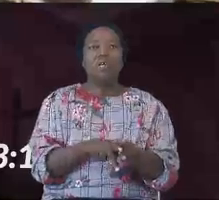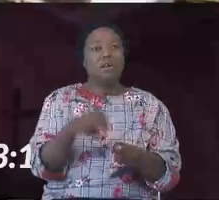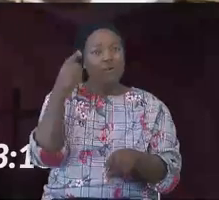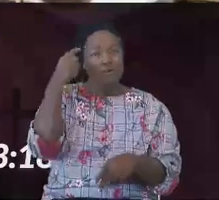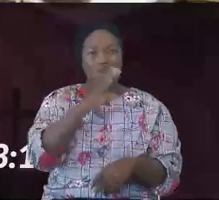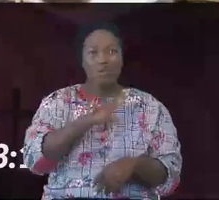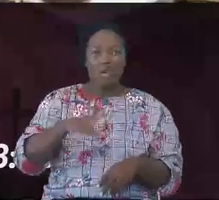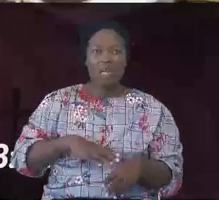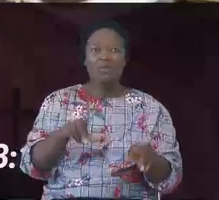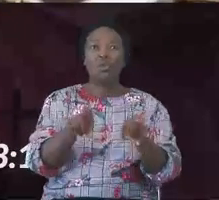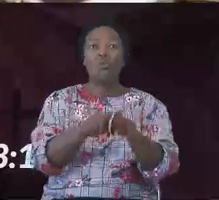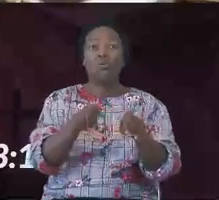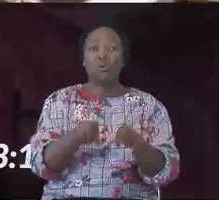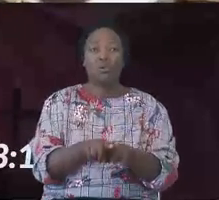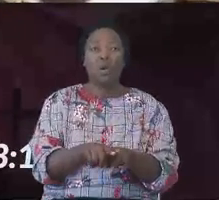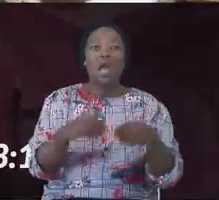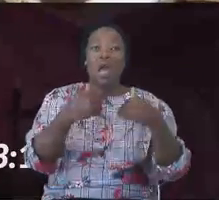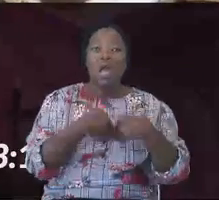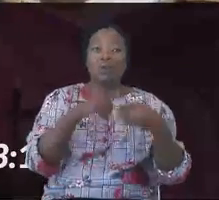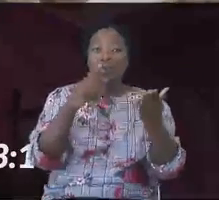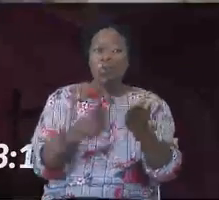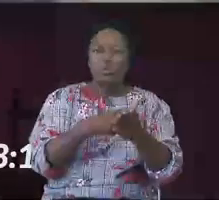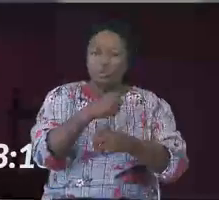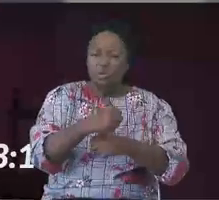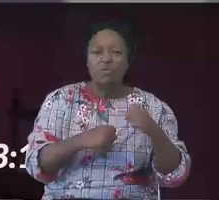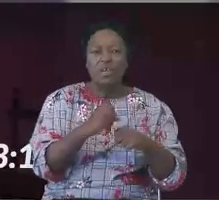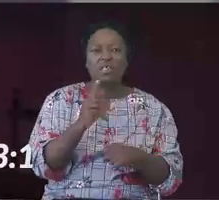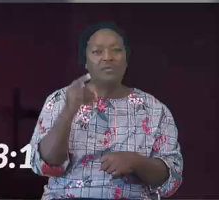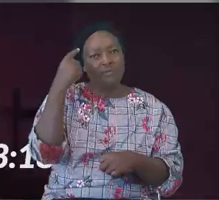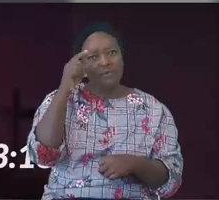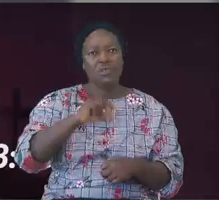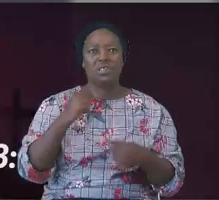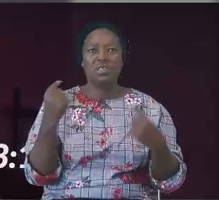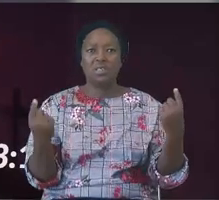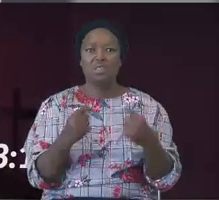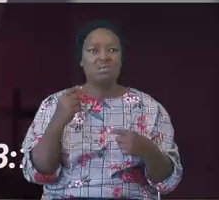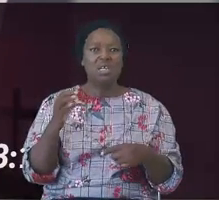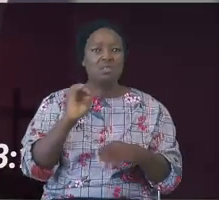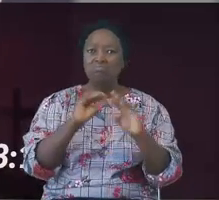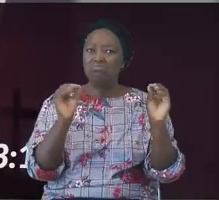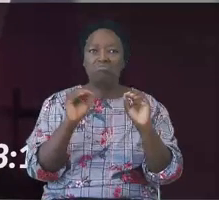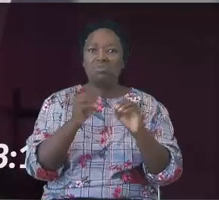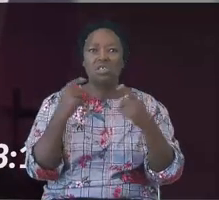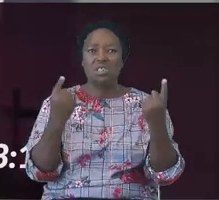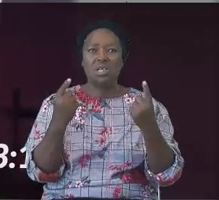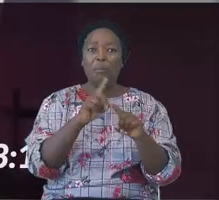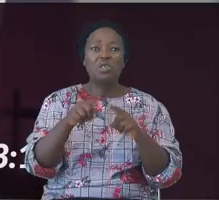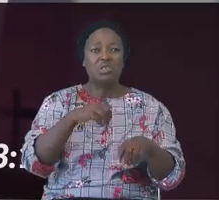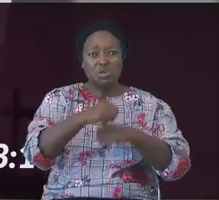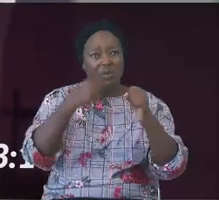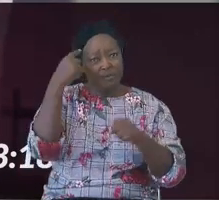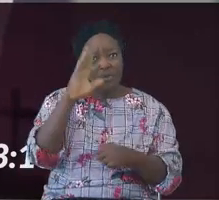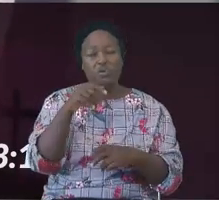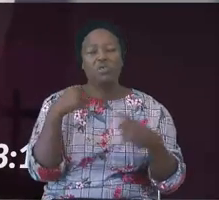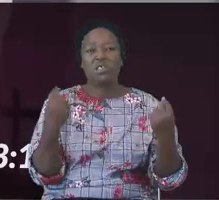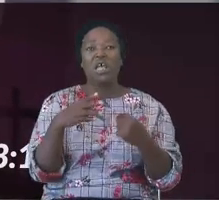tu viennes tenir à sa place. 1 Pierre 3, verset 18. Christ aussi a souffert une fois